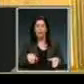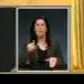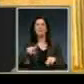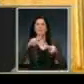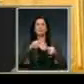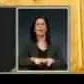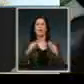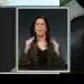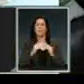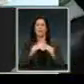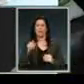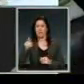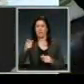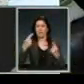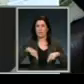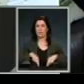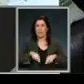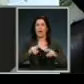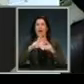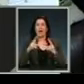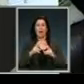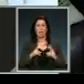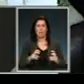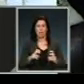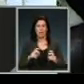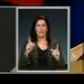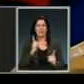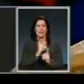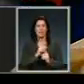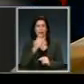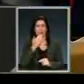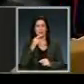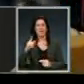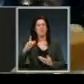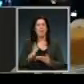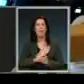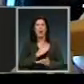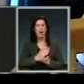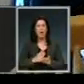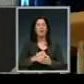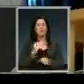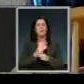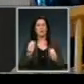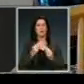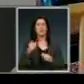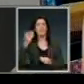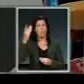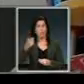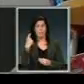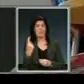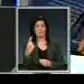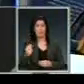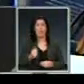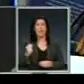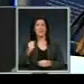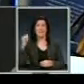עמותת נגישות ישראל, לקח על עצמו להוציא את האנשים האלה מהבית. הוא טייס מסוק לשעבר, בתאונת אימונים הפך